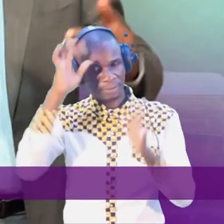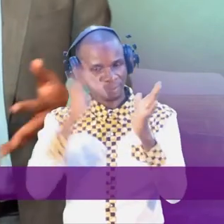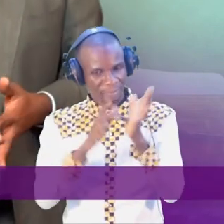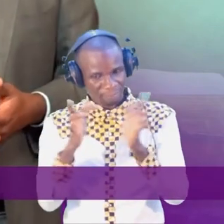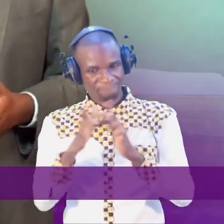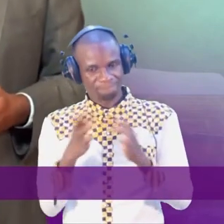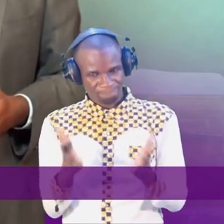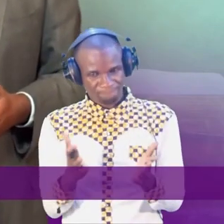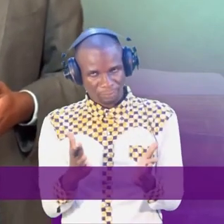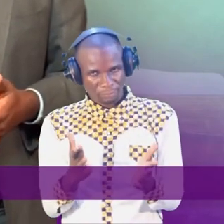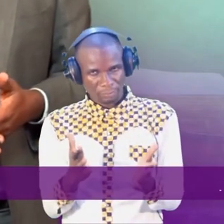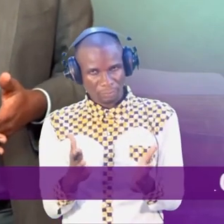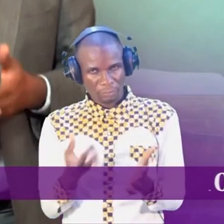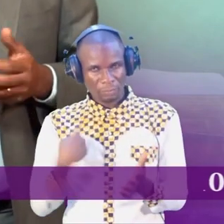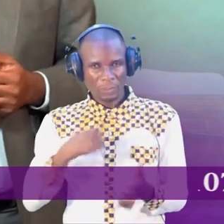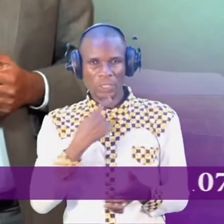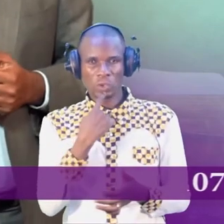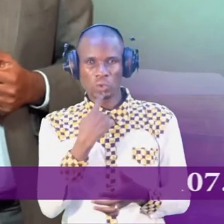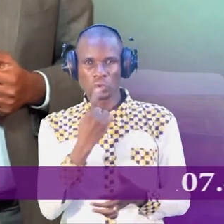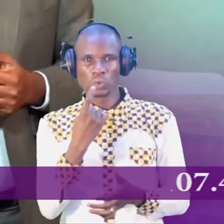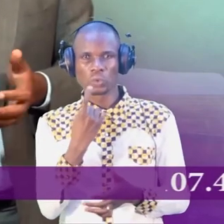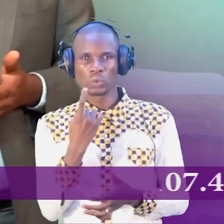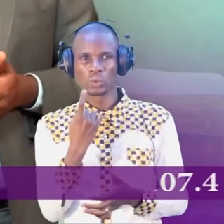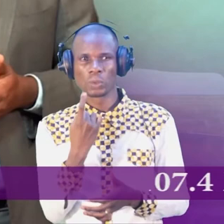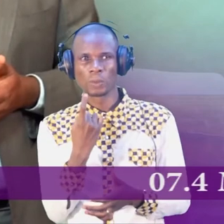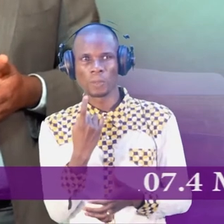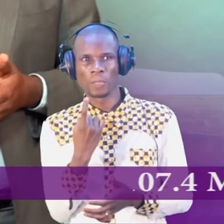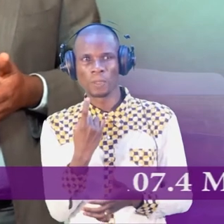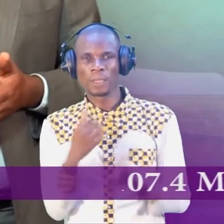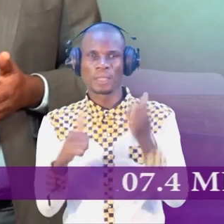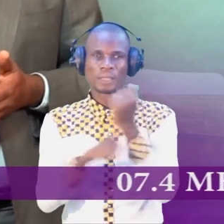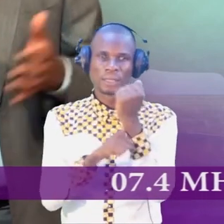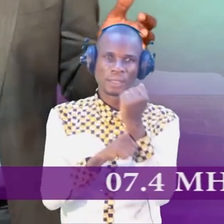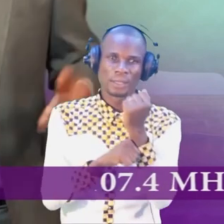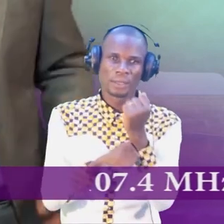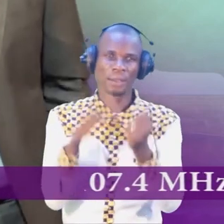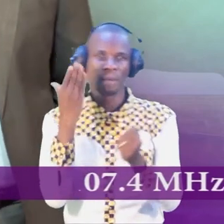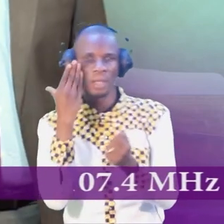watakatifu wanaotii amri za Bwana na kuwa na imani ya Yesu.